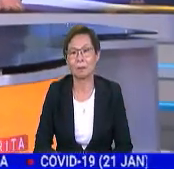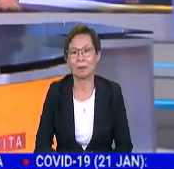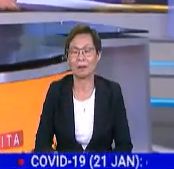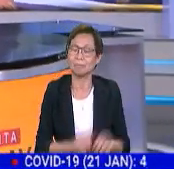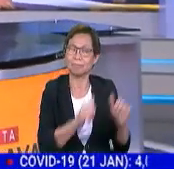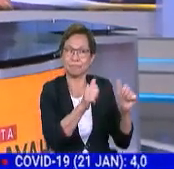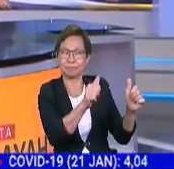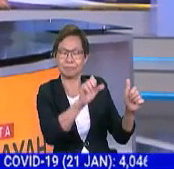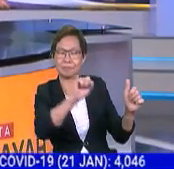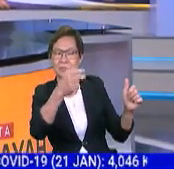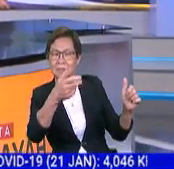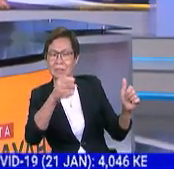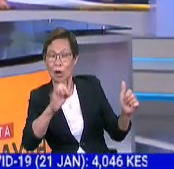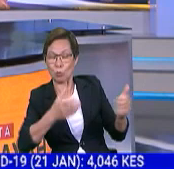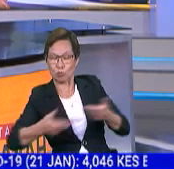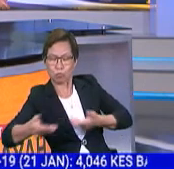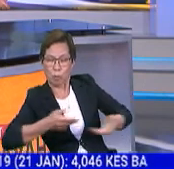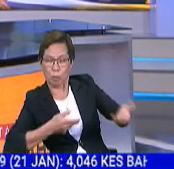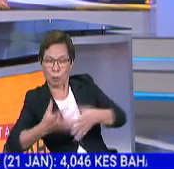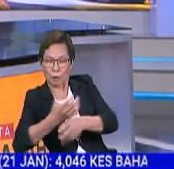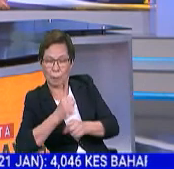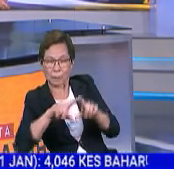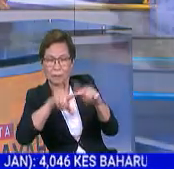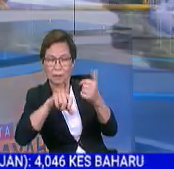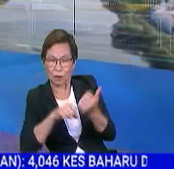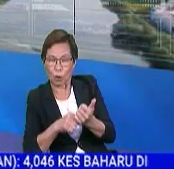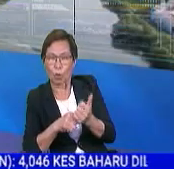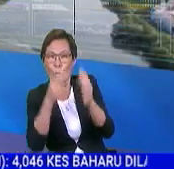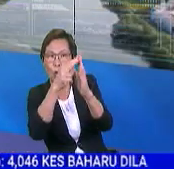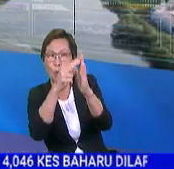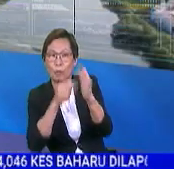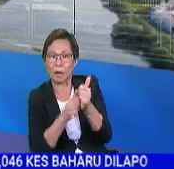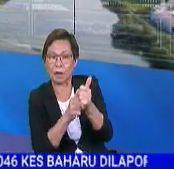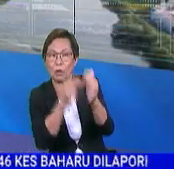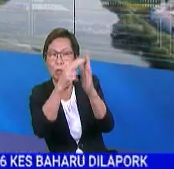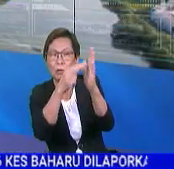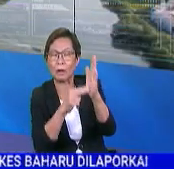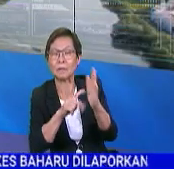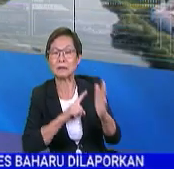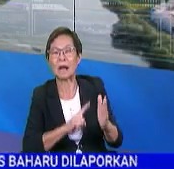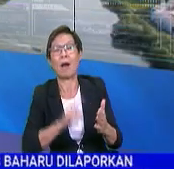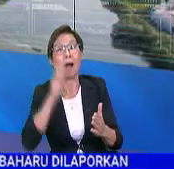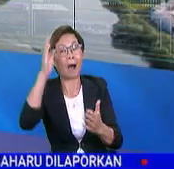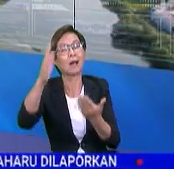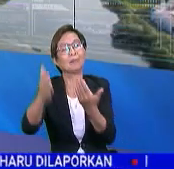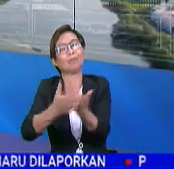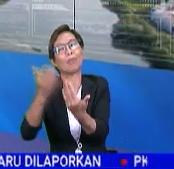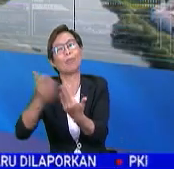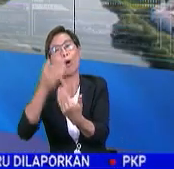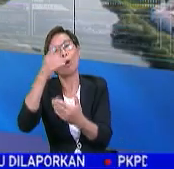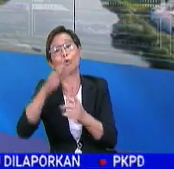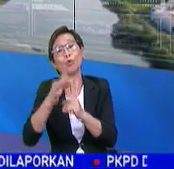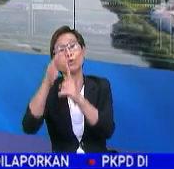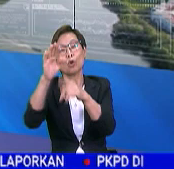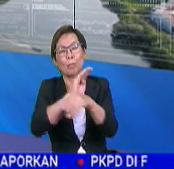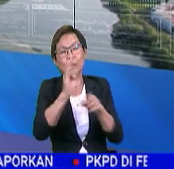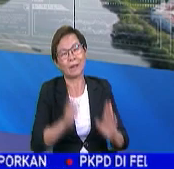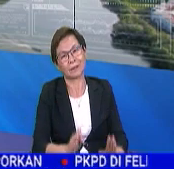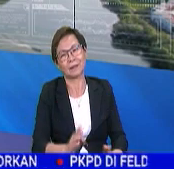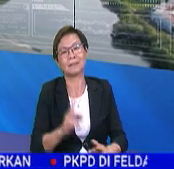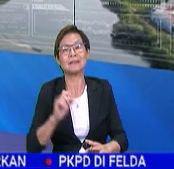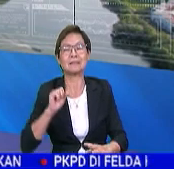baik sahih urusan untuk mendapatkan sijil patuh Syariah akan dipermudah khususnya bagi golongan peniaga kecil di